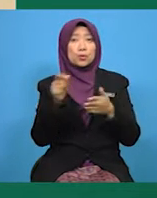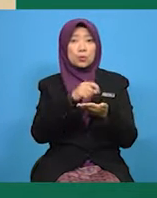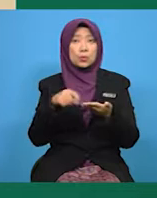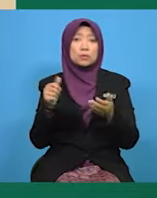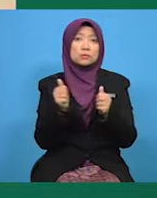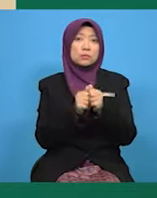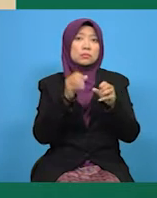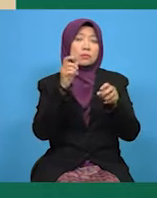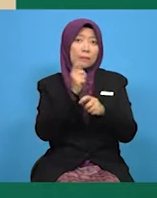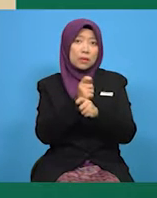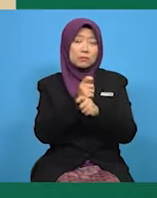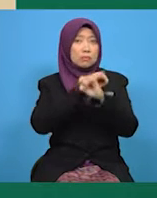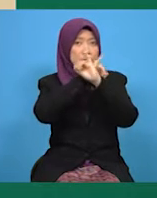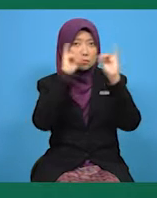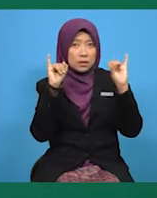tepat dan jelas.